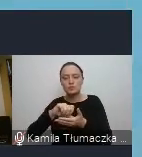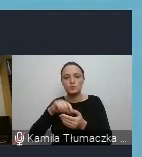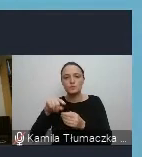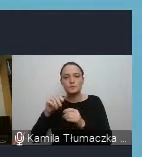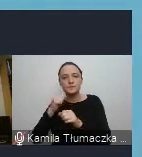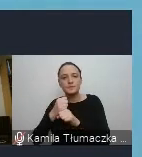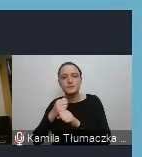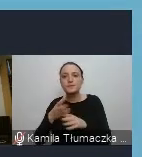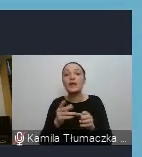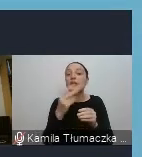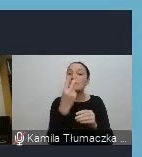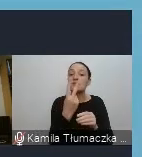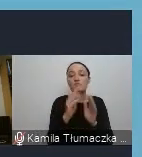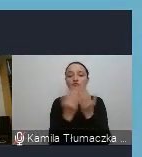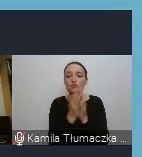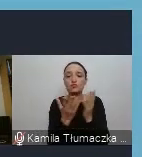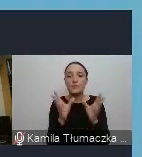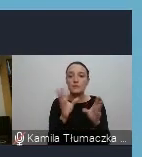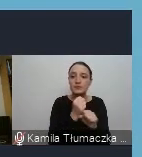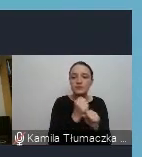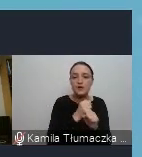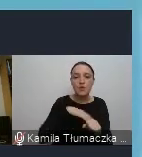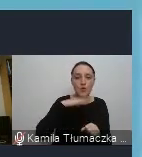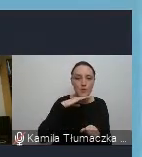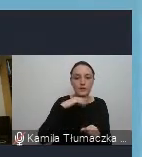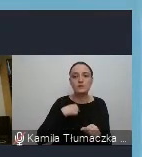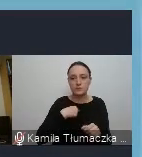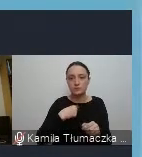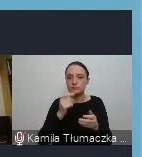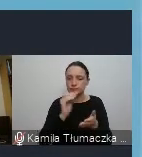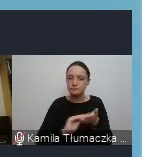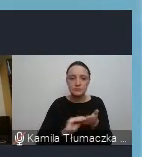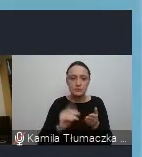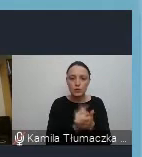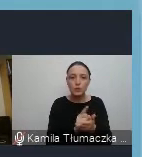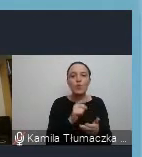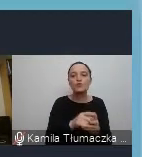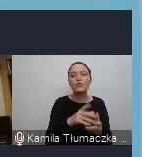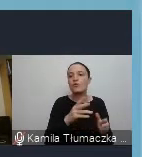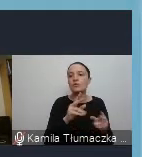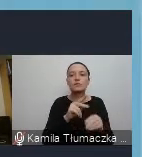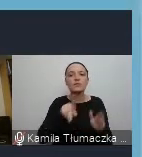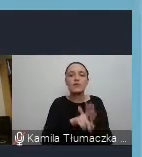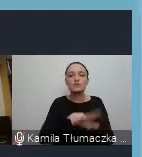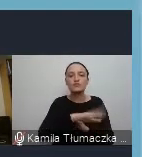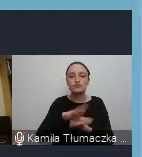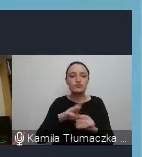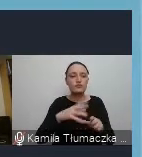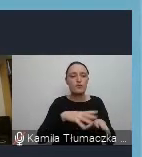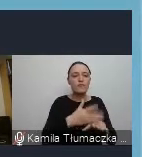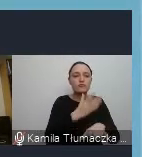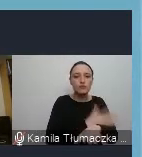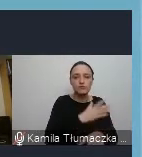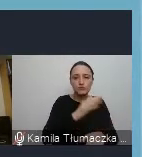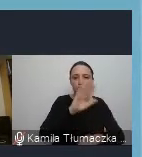napisać dwie książeczki do terapii logopedycznej dla dzieci w wieku przedszkolnym i wczesnoszkolnym, a mianowicie Szop, Pracz i Przyjaciele